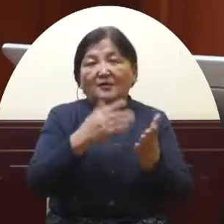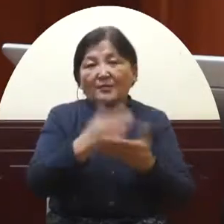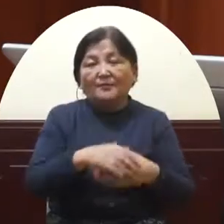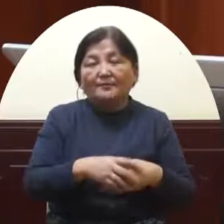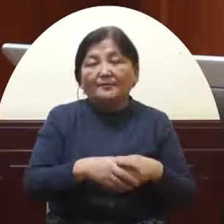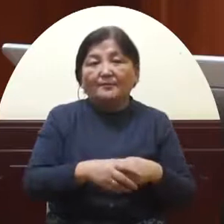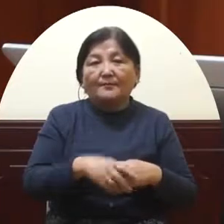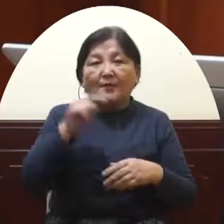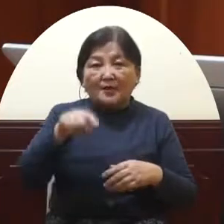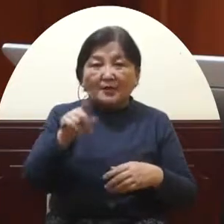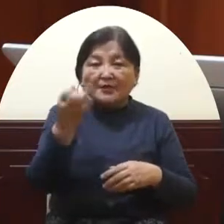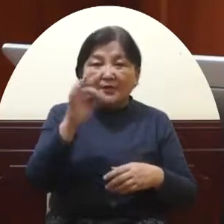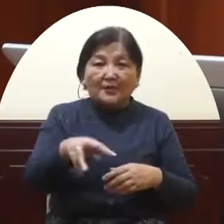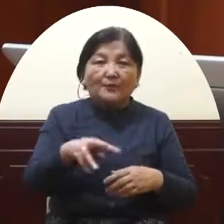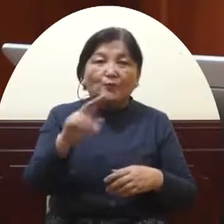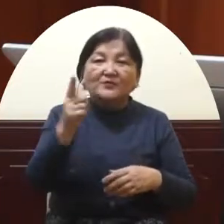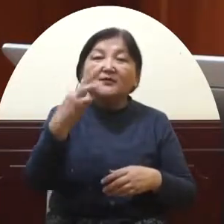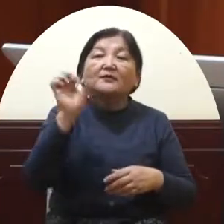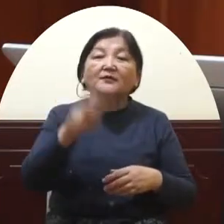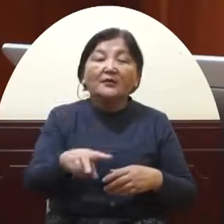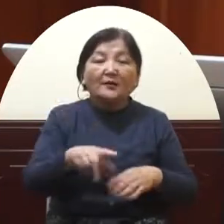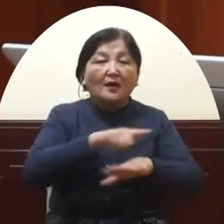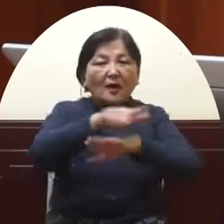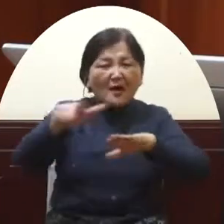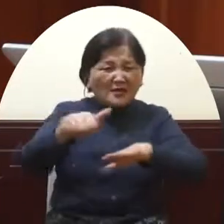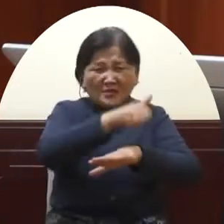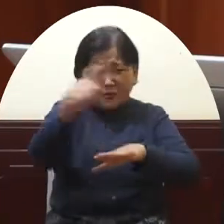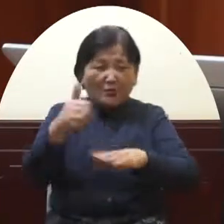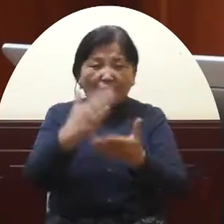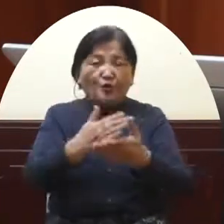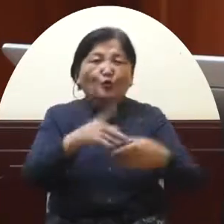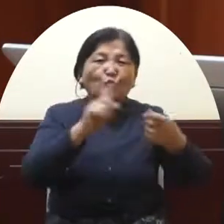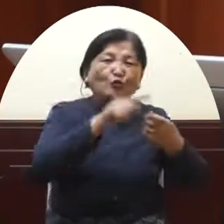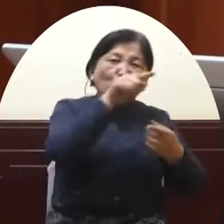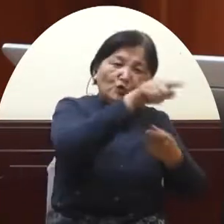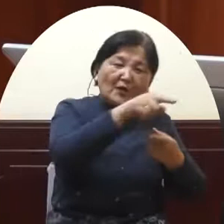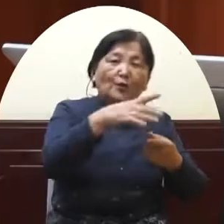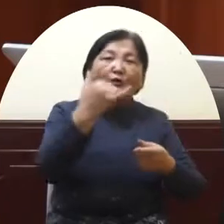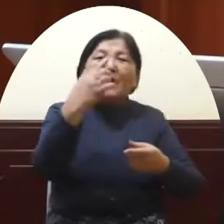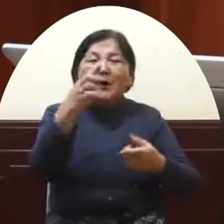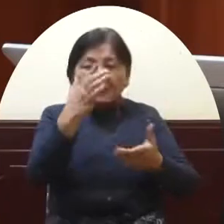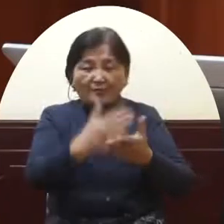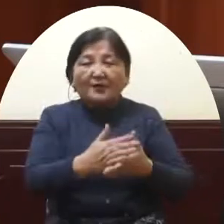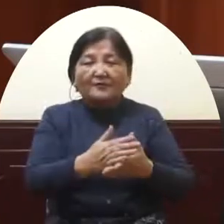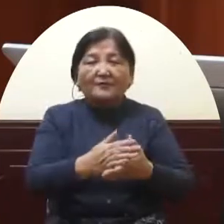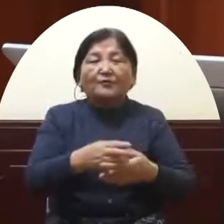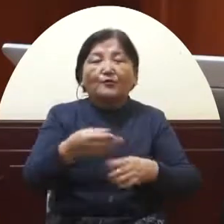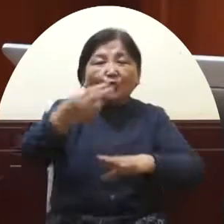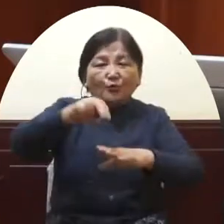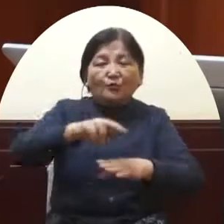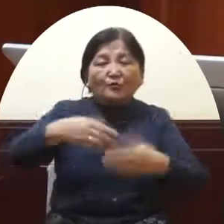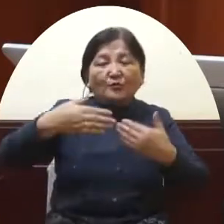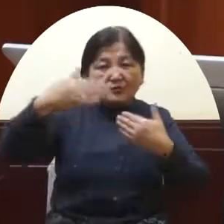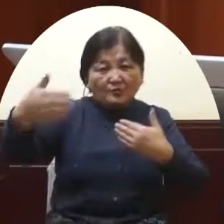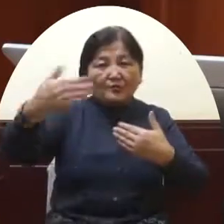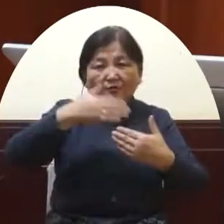Тэгэхээр ийм үзэгдэл бол газар шаагүй байна. Одоо хэрвээ мөнгөгүй юм бол чи яах гэж нэр дэвшчихэж байгаа юм бэ гэдэг ийм